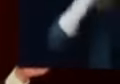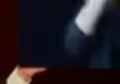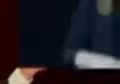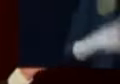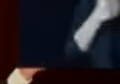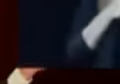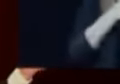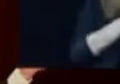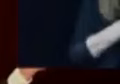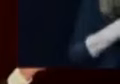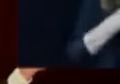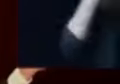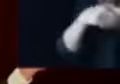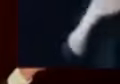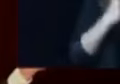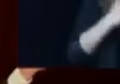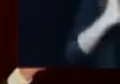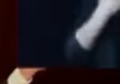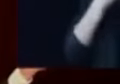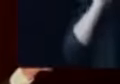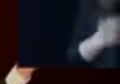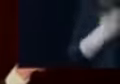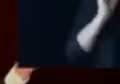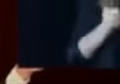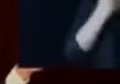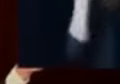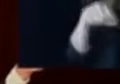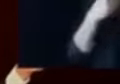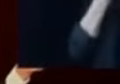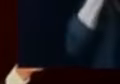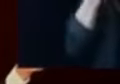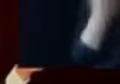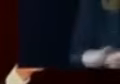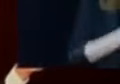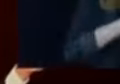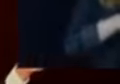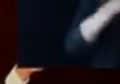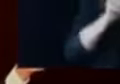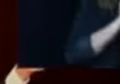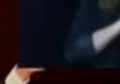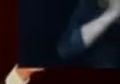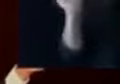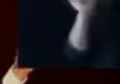vergogna che solo voi buonisti da salotto potevate istituzionalizzare.